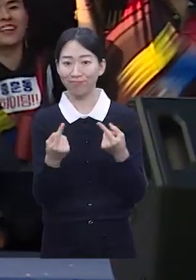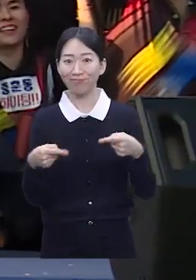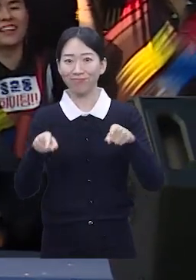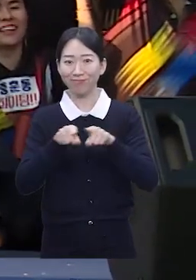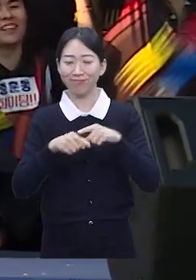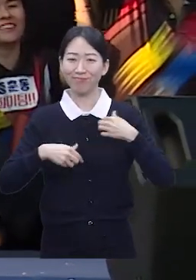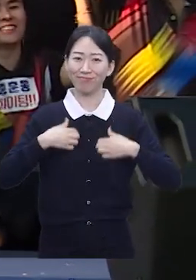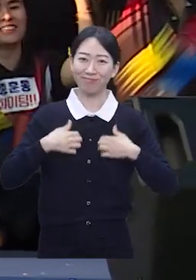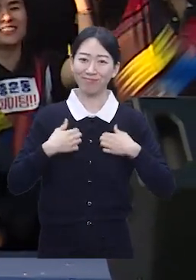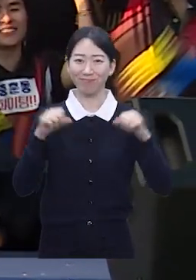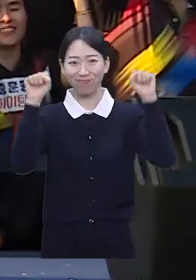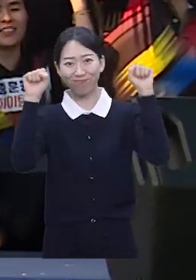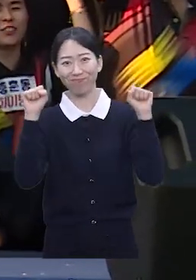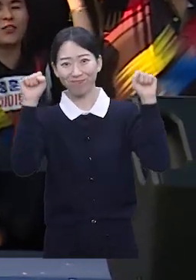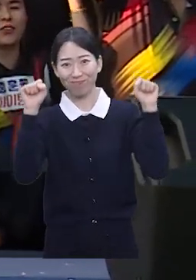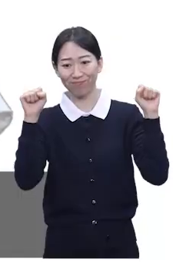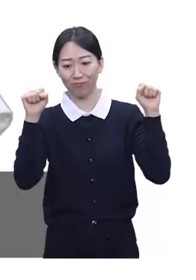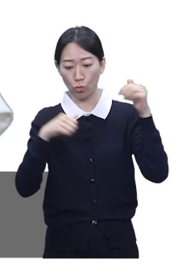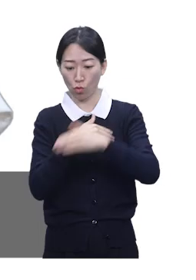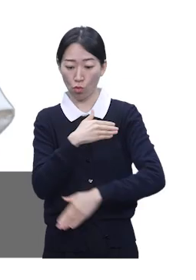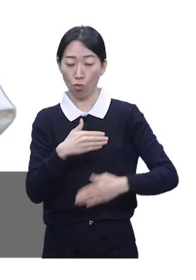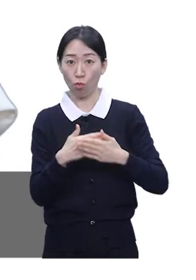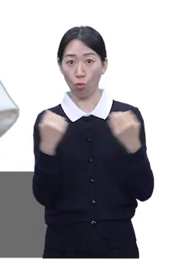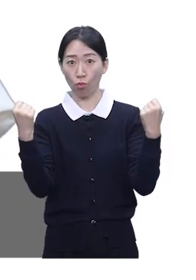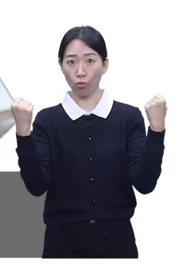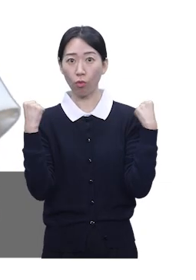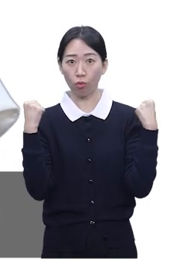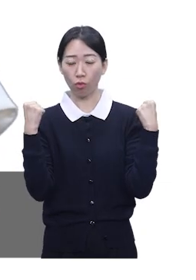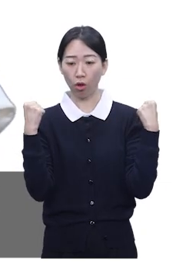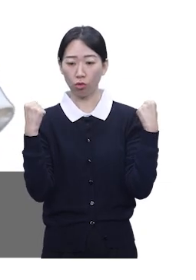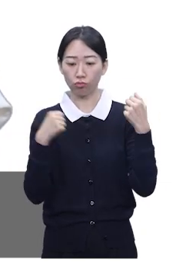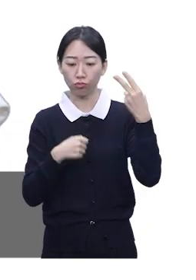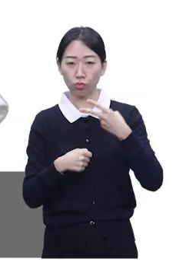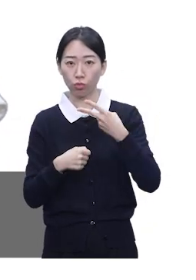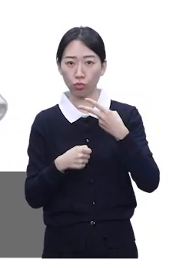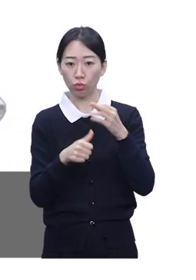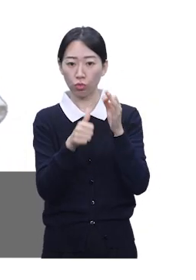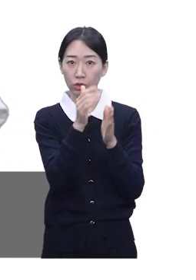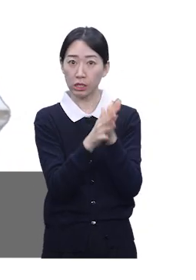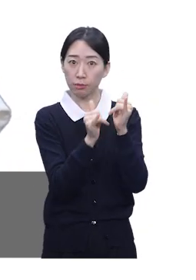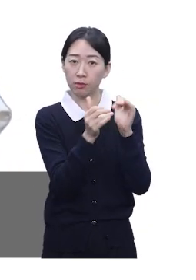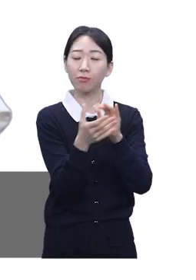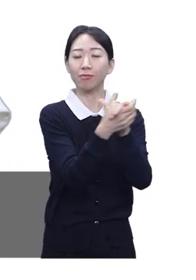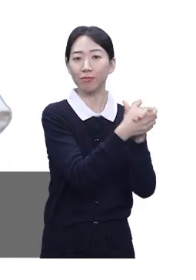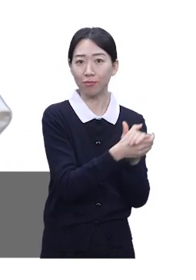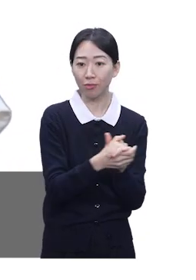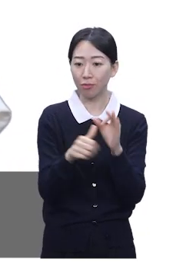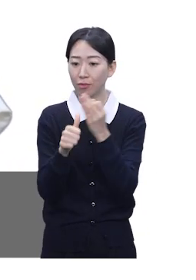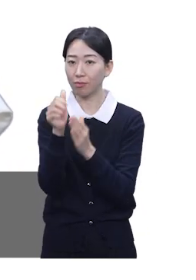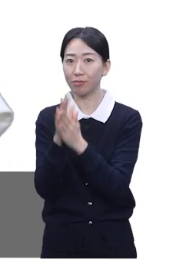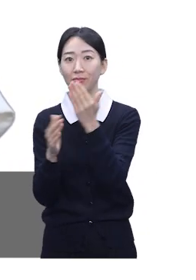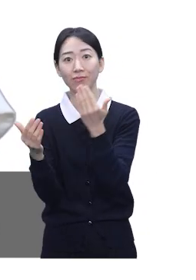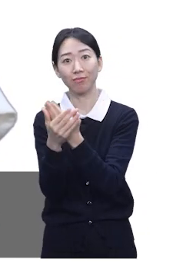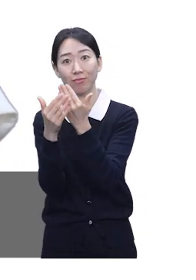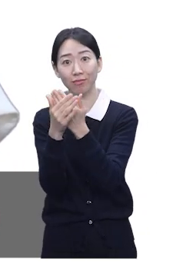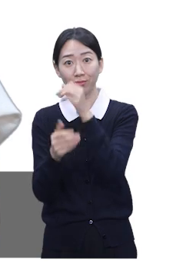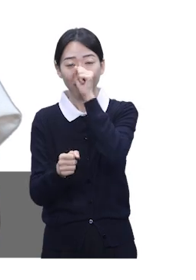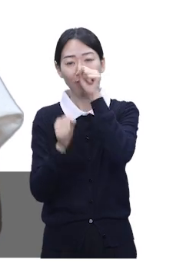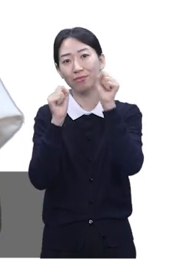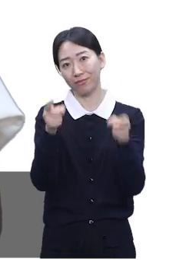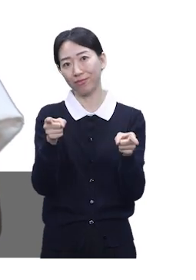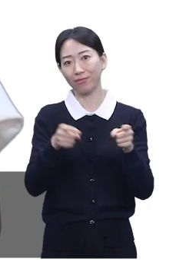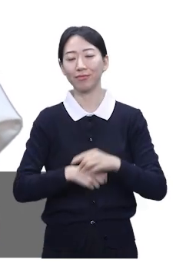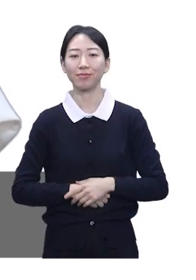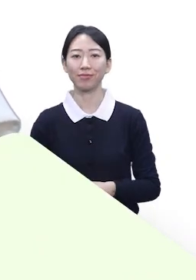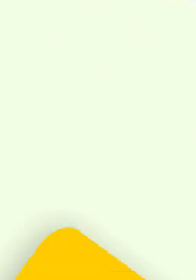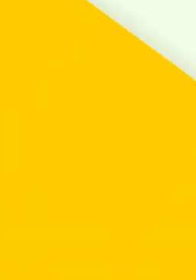되어 웃고 즐긴 체육대회. 체육활동을 통한 건강 증진은 물론 시민 화합과 지역 발전의 계기가 됐기를